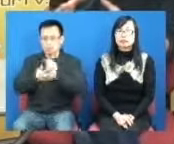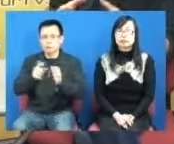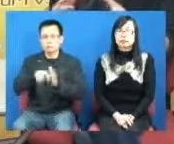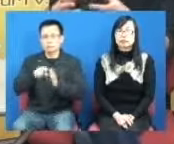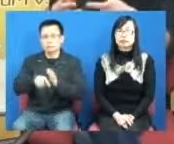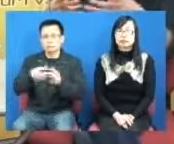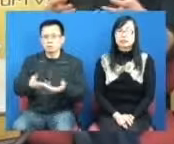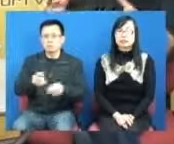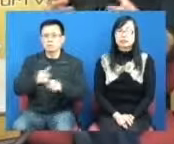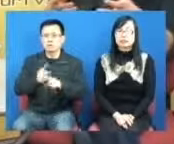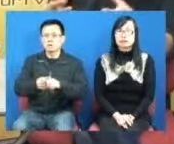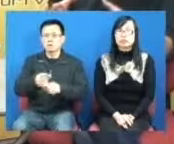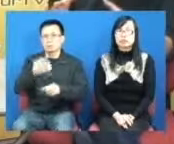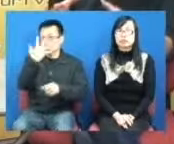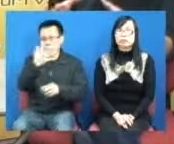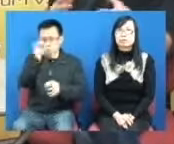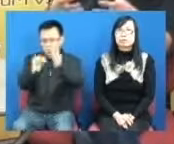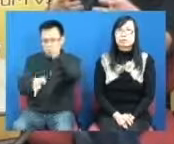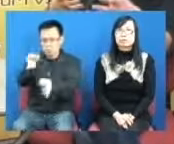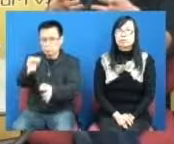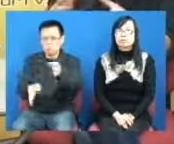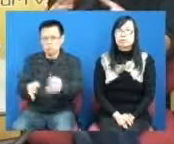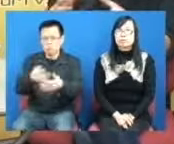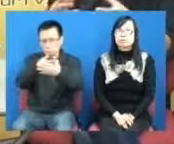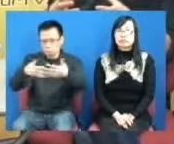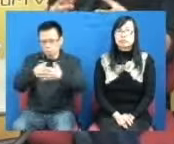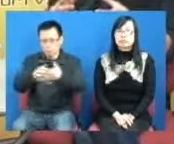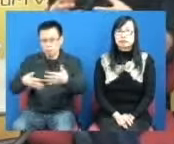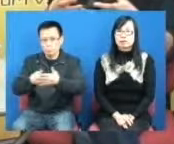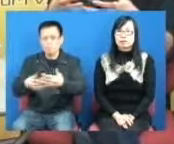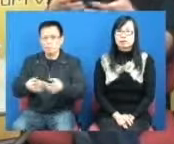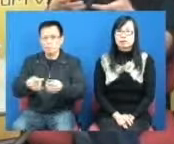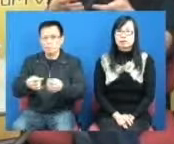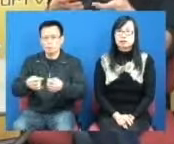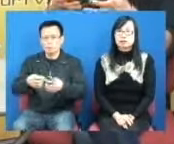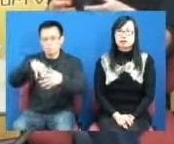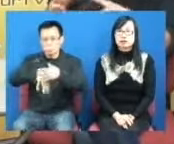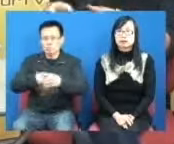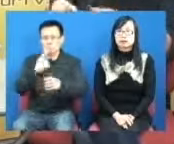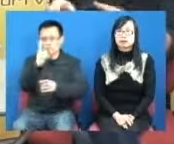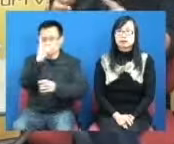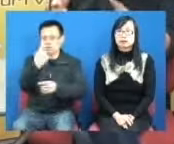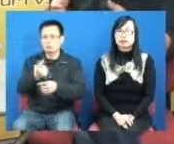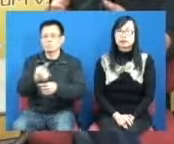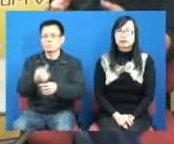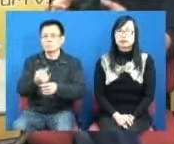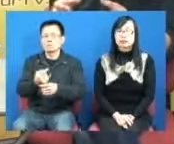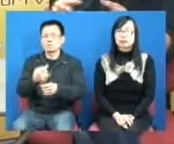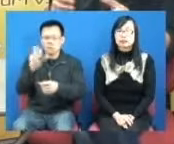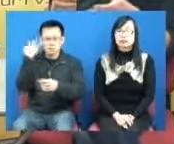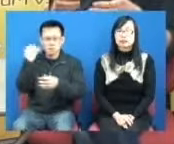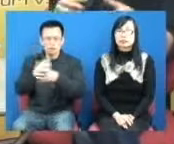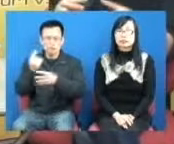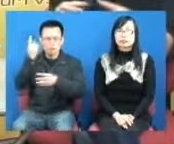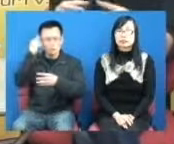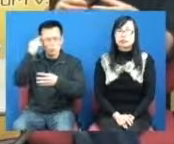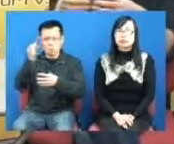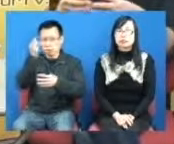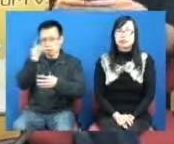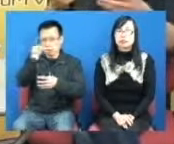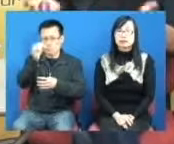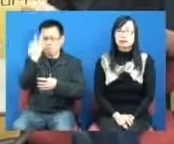建議是一個五條支柱的退休制度其中一個就是因為看到這個三條支柱不行所以就會加一個